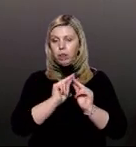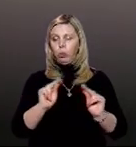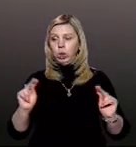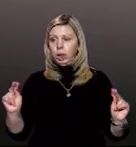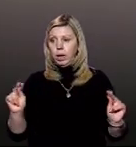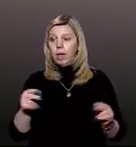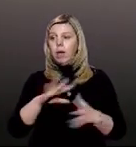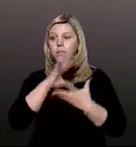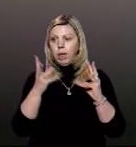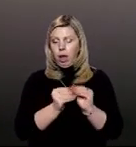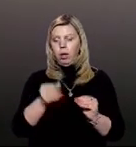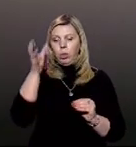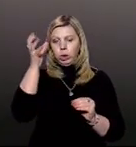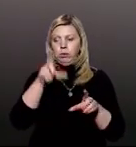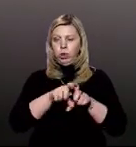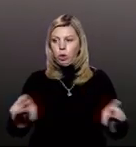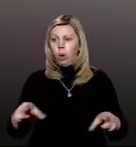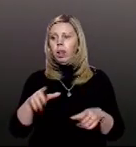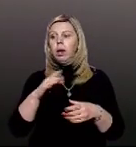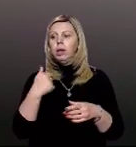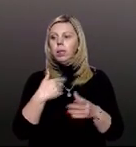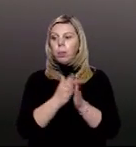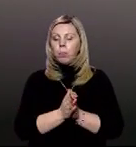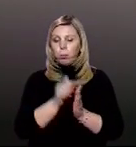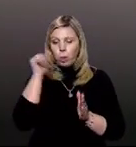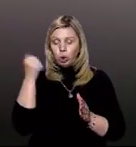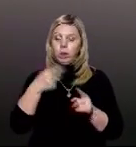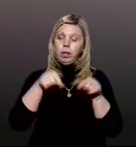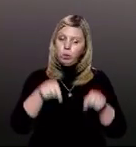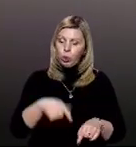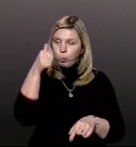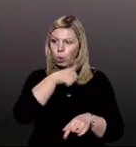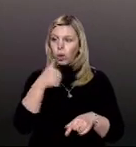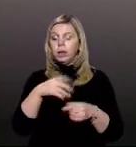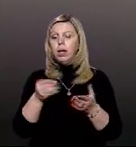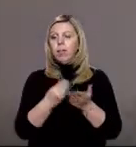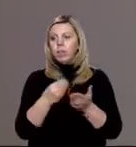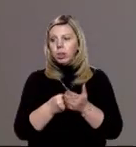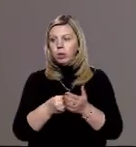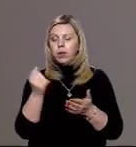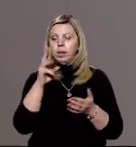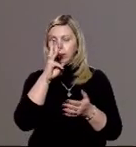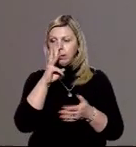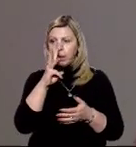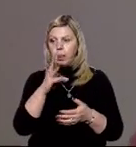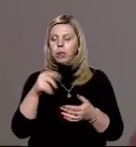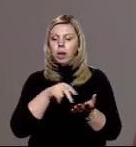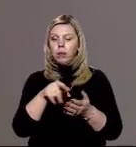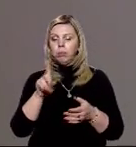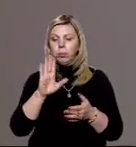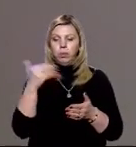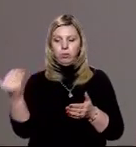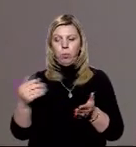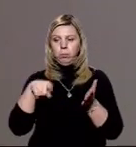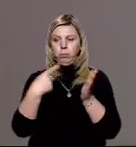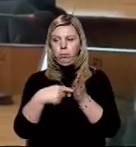вчителів загальноосвітніх закладів. Як і в прошлому, так і в цьому році дофінансування на заробітну плату йде за рахунок